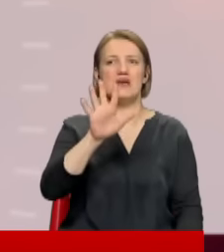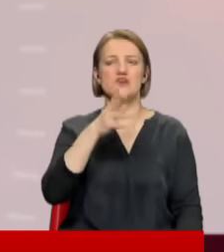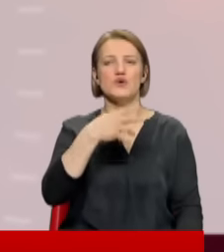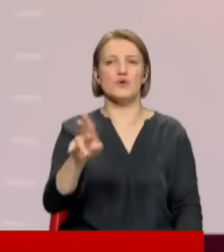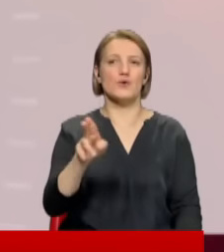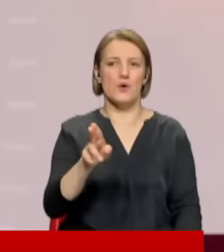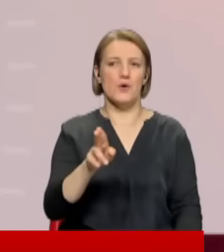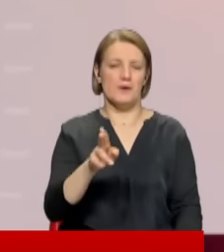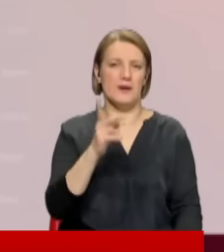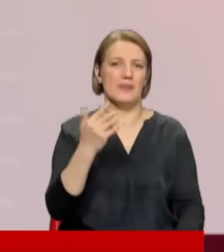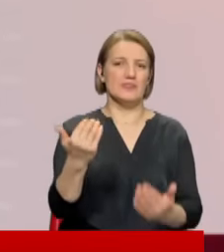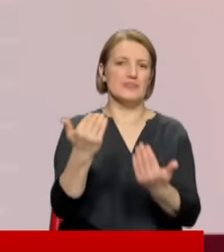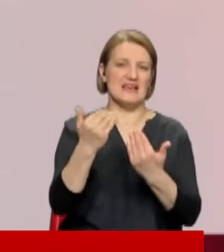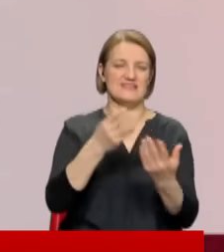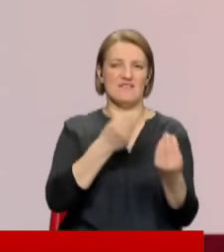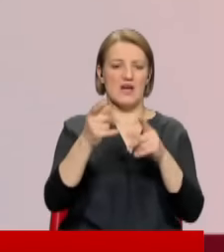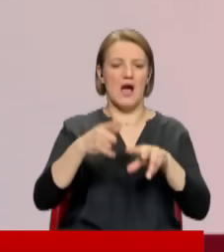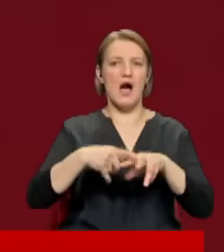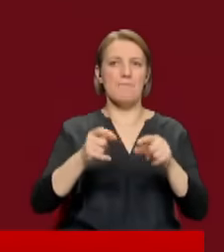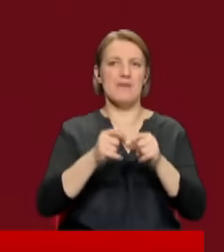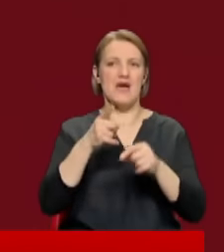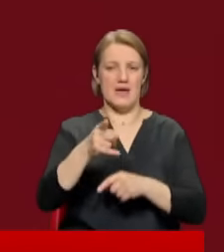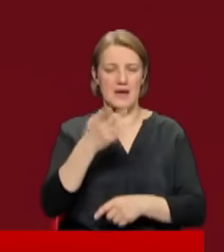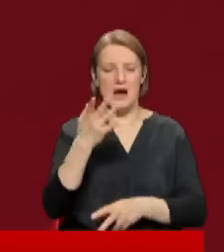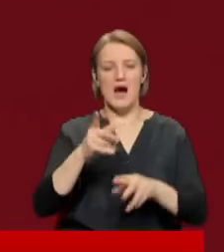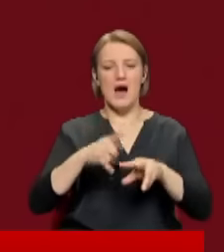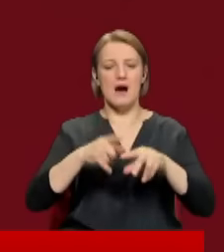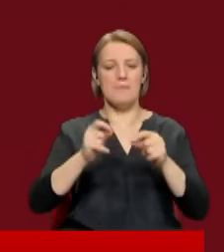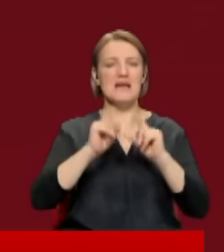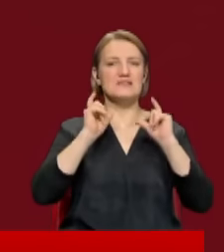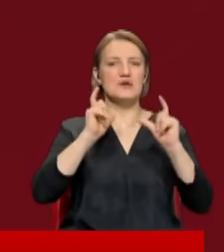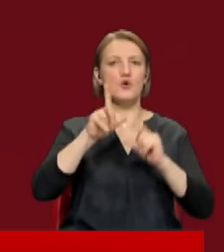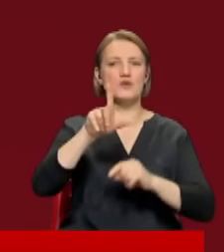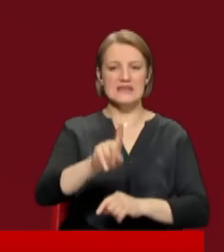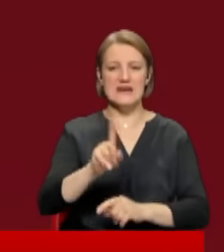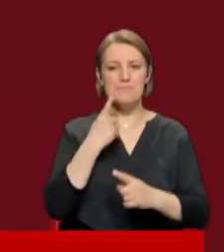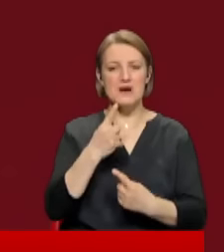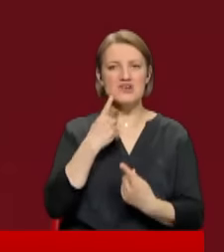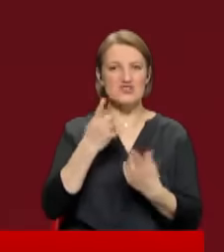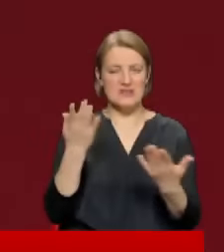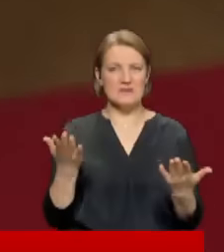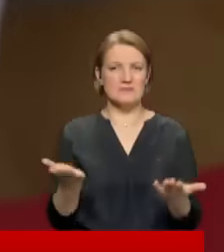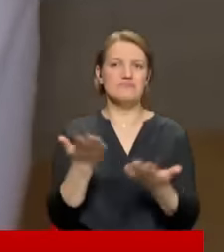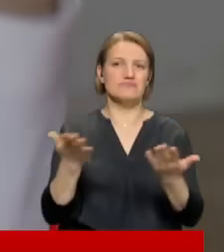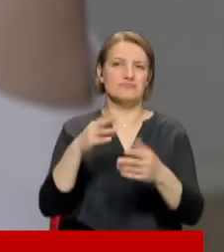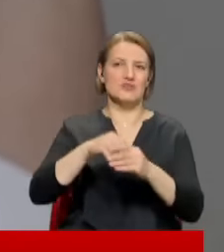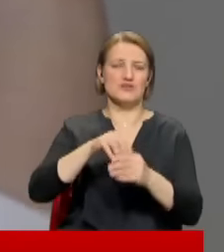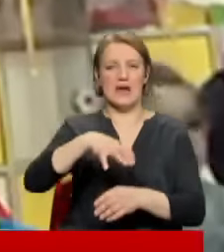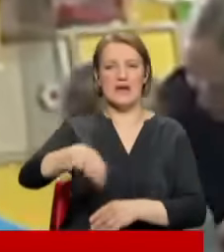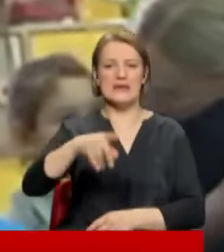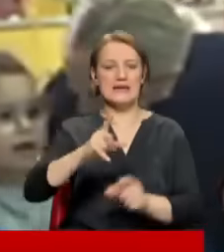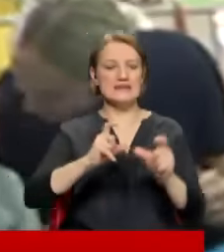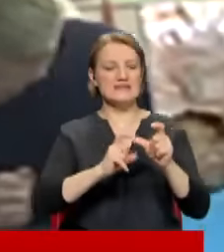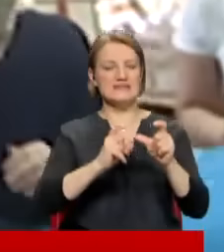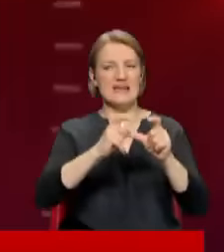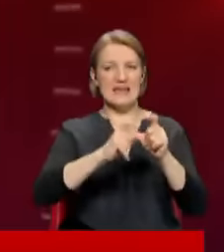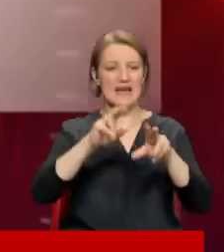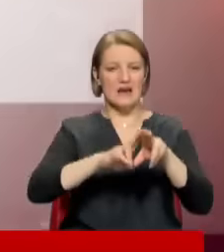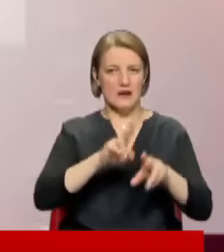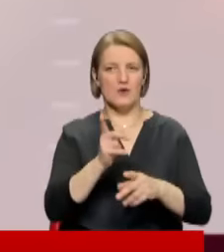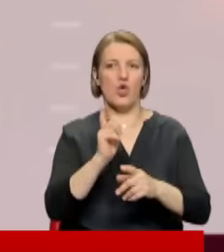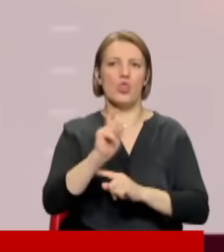11.375 lira destek verilecek çalışan annelere. Avrupa Birliği sigortalı bakıcılığı teşvik için ayırdı bu kaynağı. SGK kanalıyla